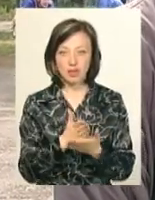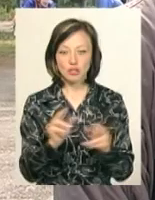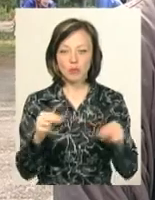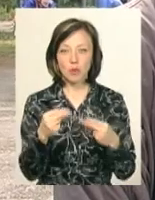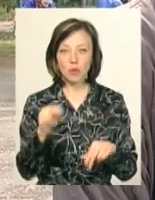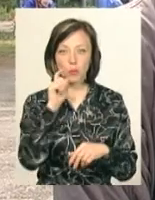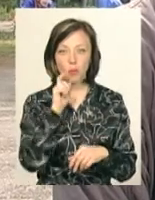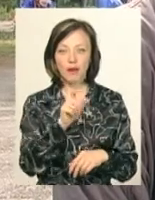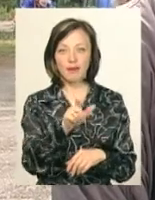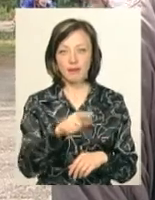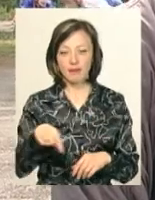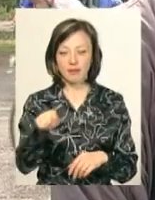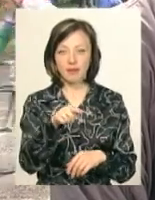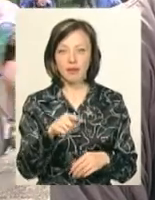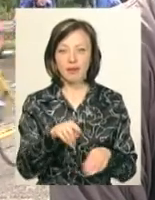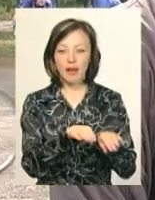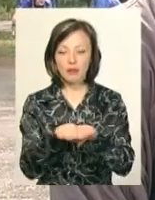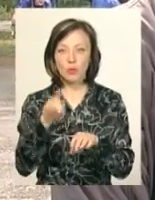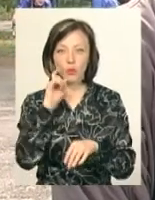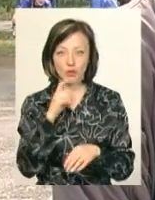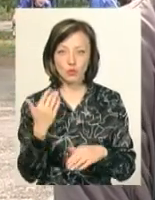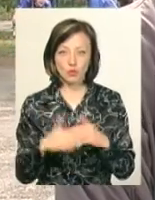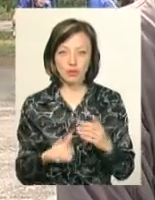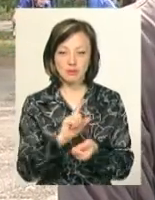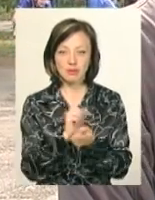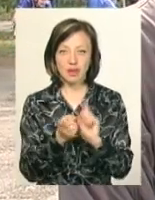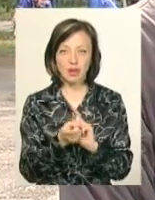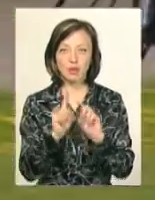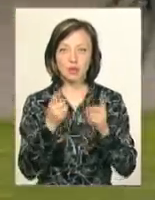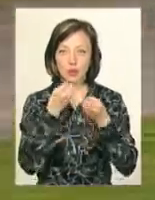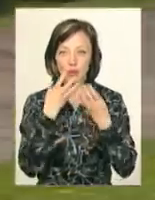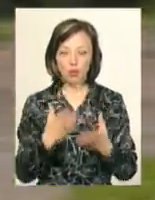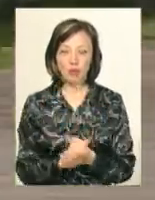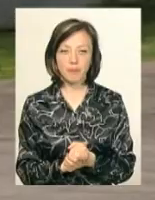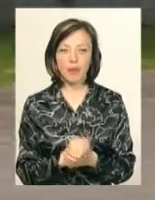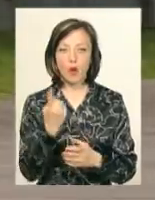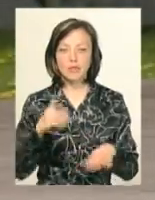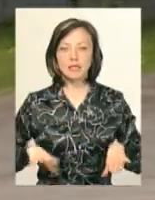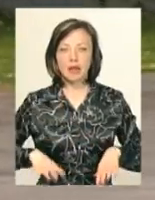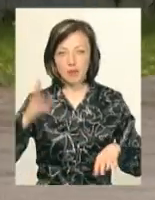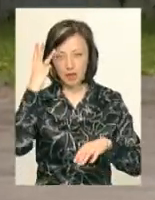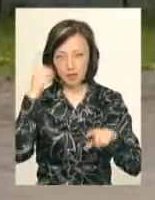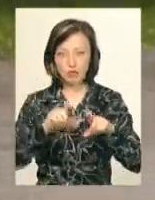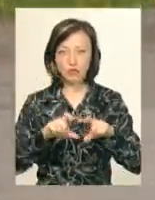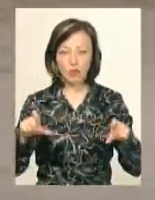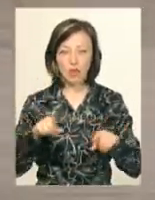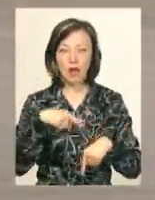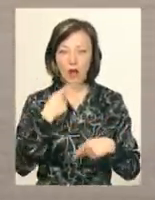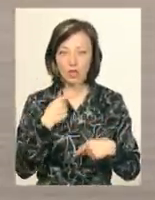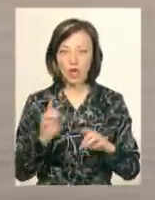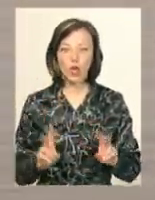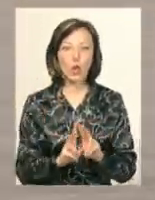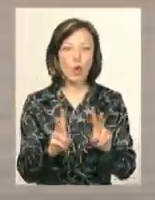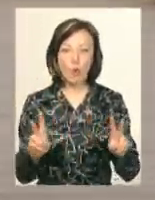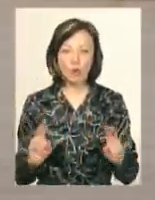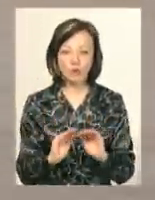чемпіони України. Навіть на рівні України вони вже стали дуже добре. Один із тренерів Хмельницької школи Сергій Багацький каже, нікого